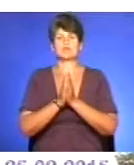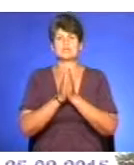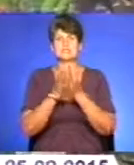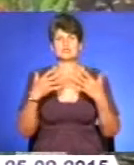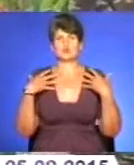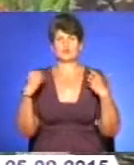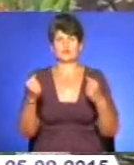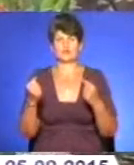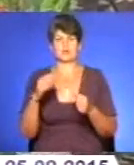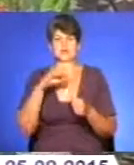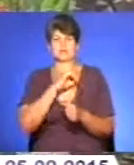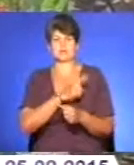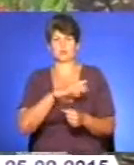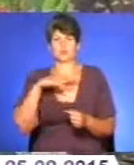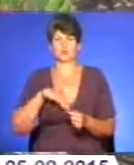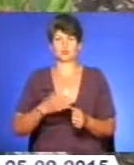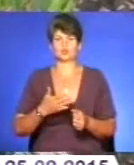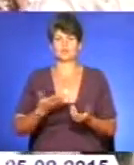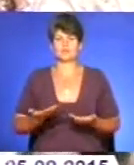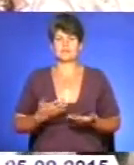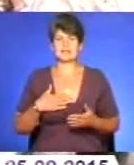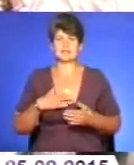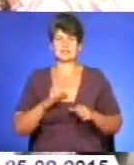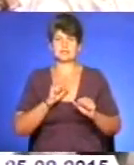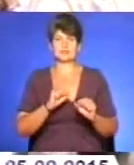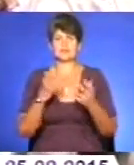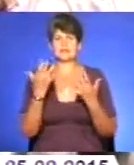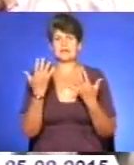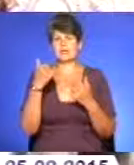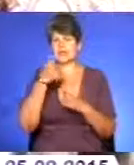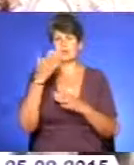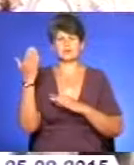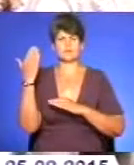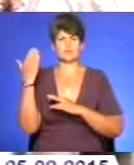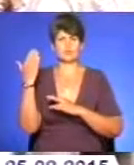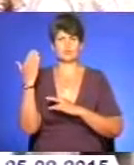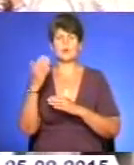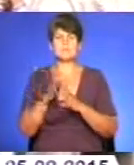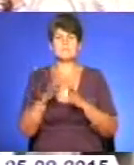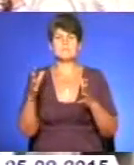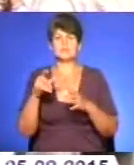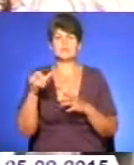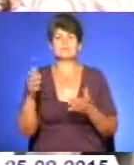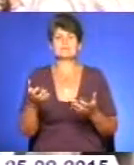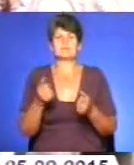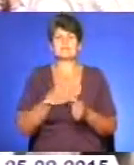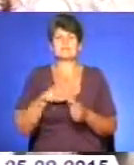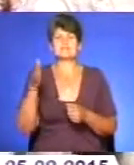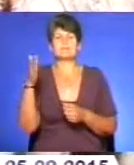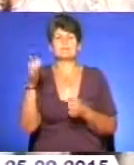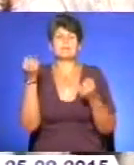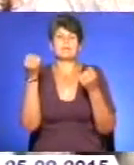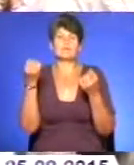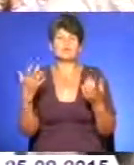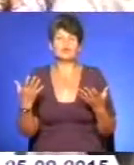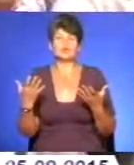духу живих наших захисників. Ще декілька років тому більшість людей сприймали наш прапор як просто